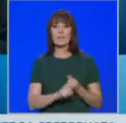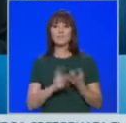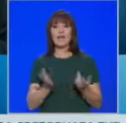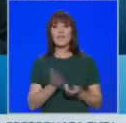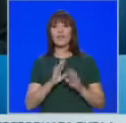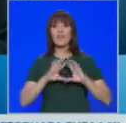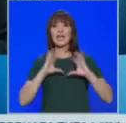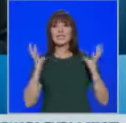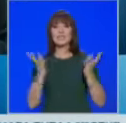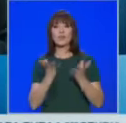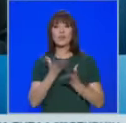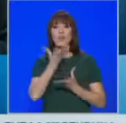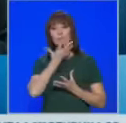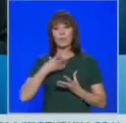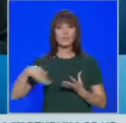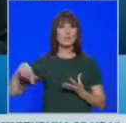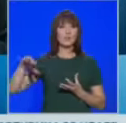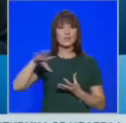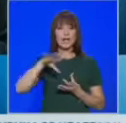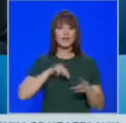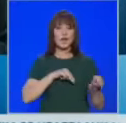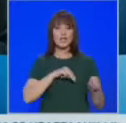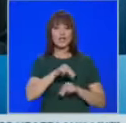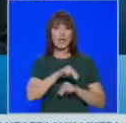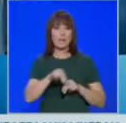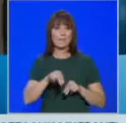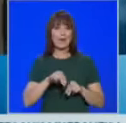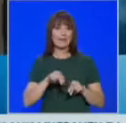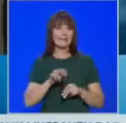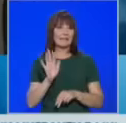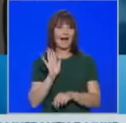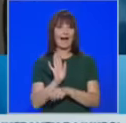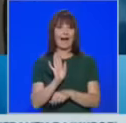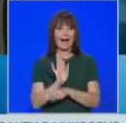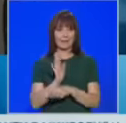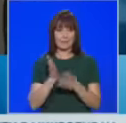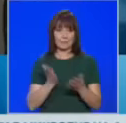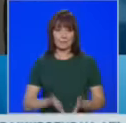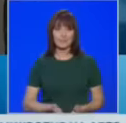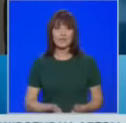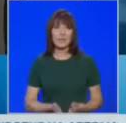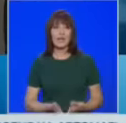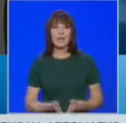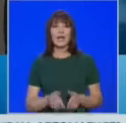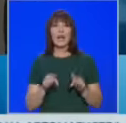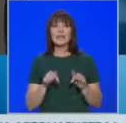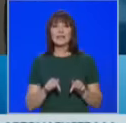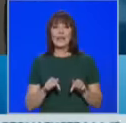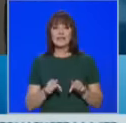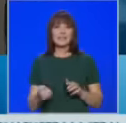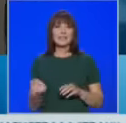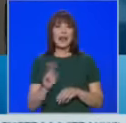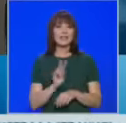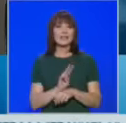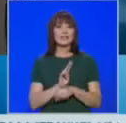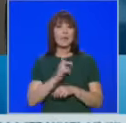световно известно на шахматната карта, наред с други местни забележителности, които няма сега да изброявам. Днес цял